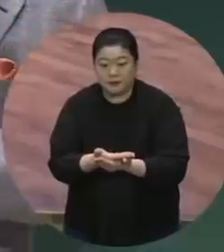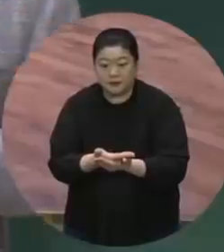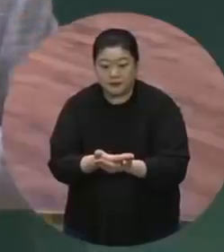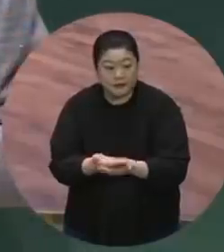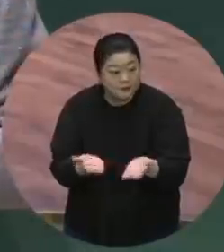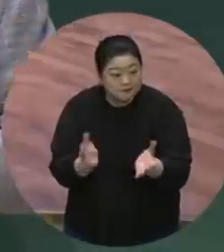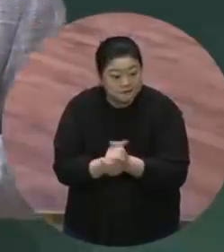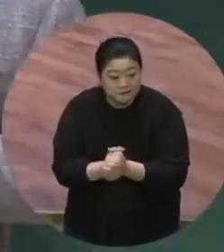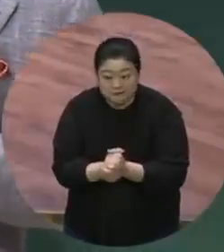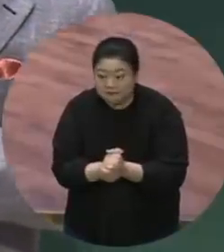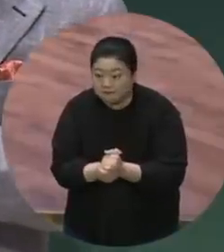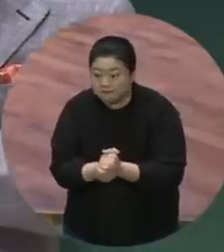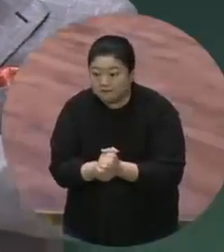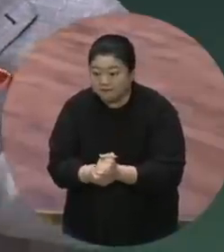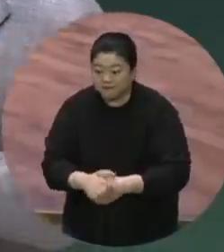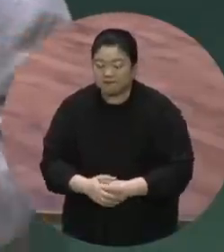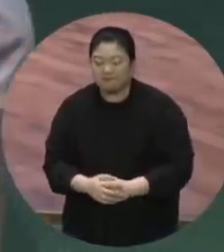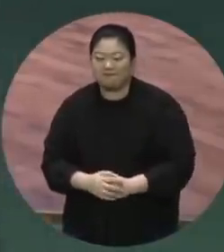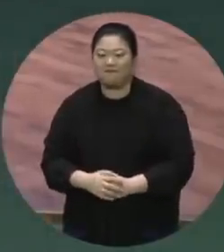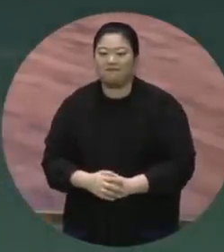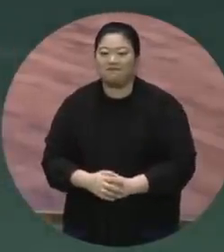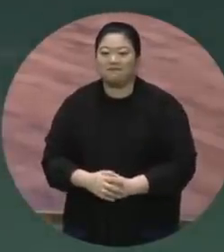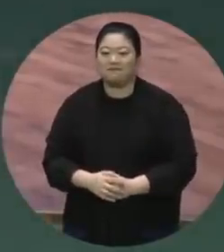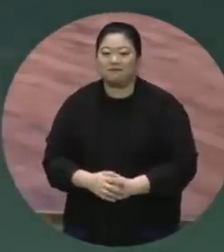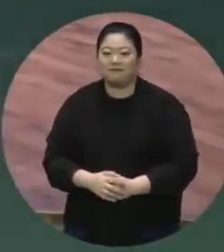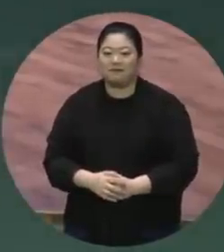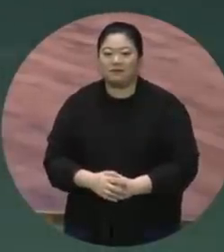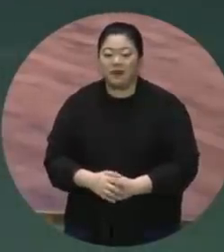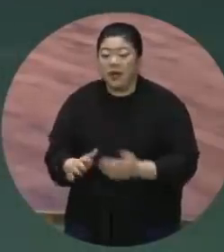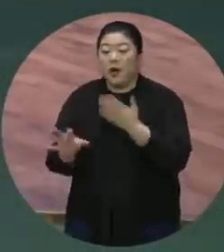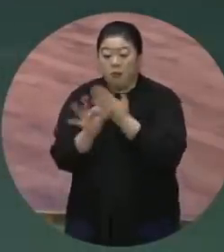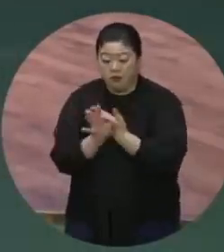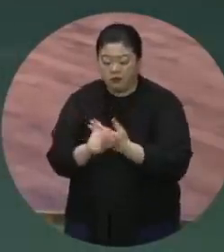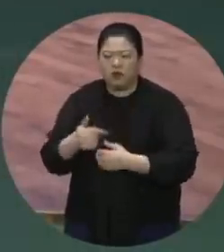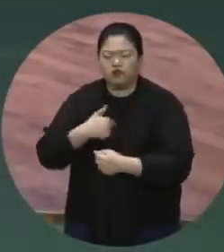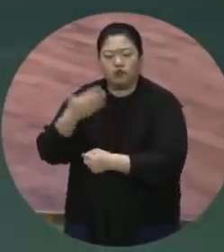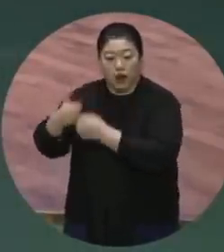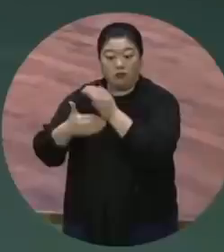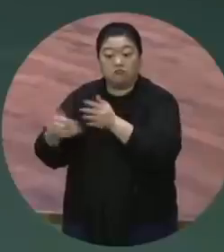아멘. 자, 그래서 우리는 어떤 하나님이 되어야 되느냐?